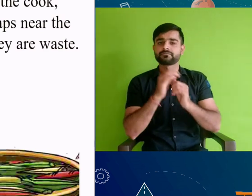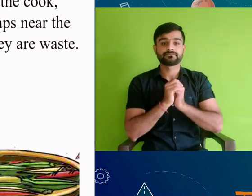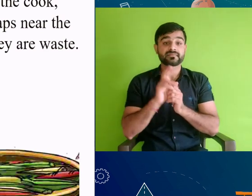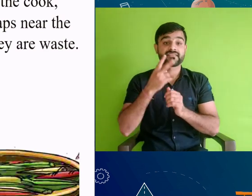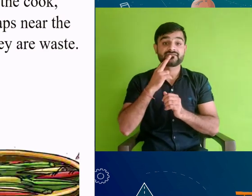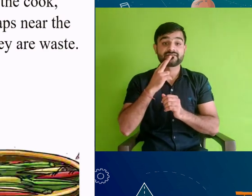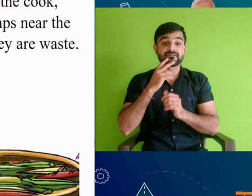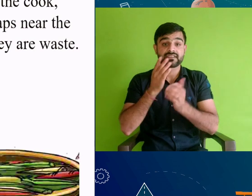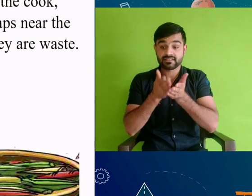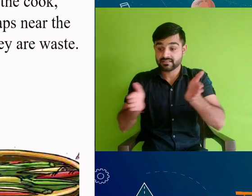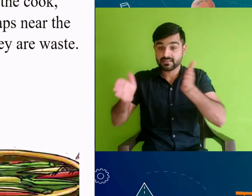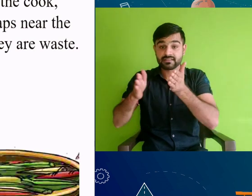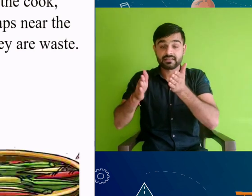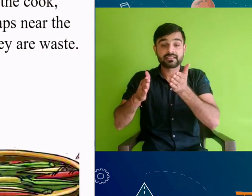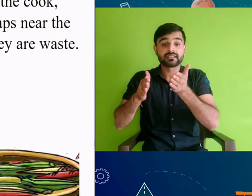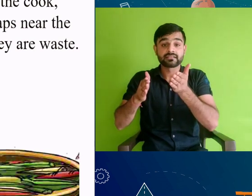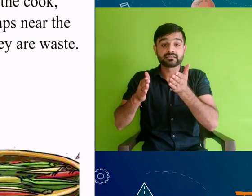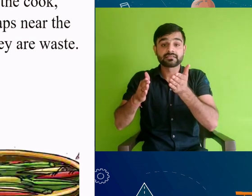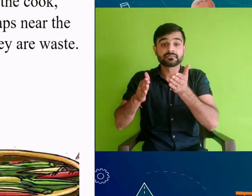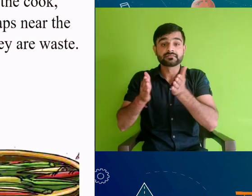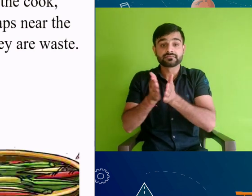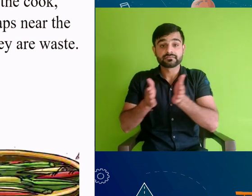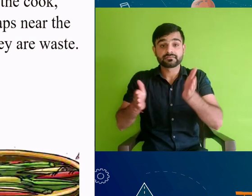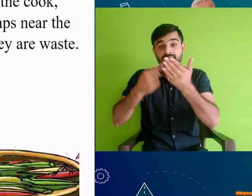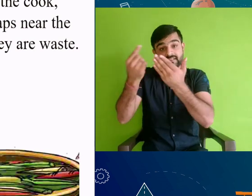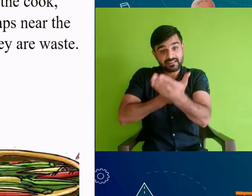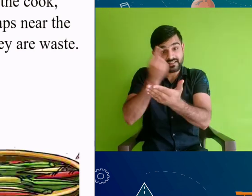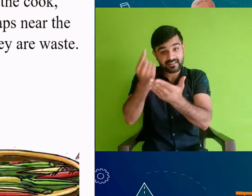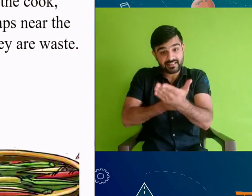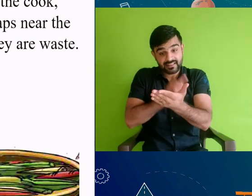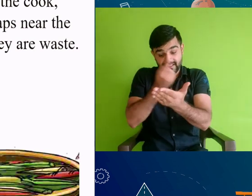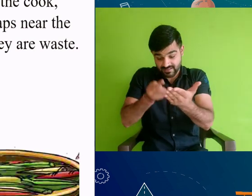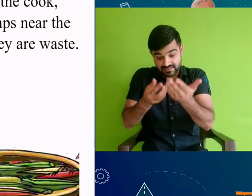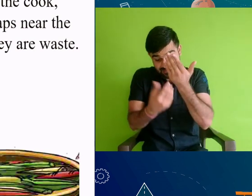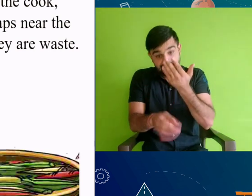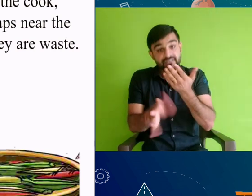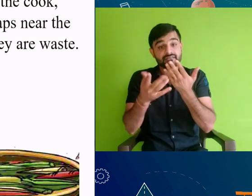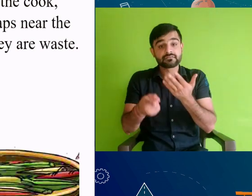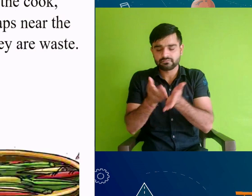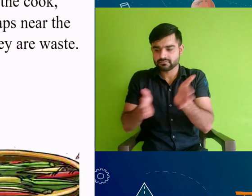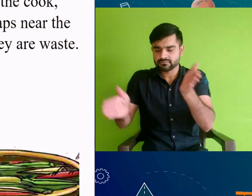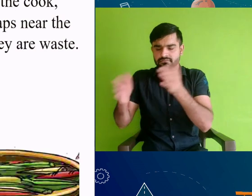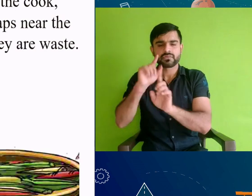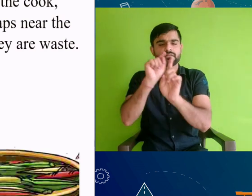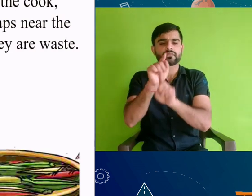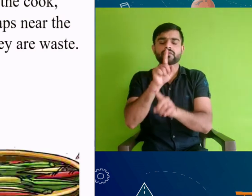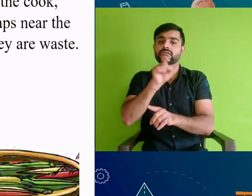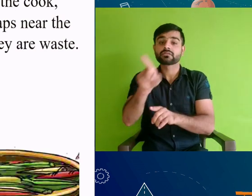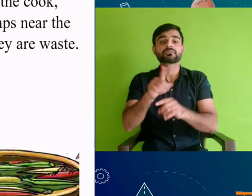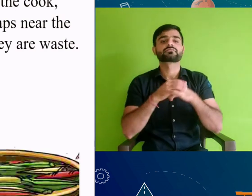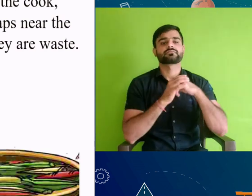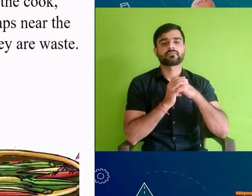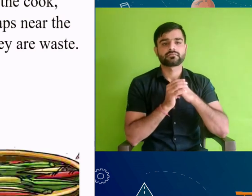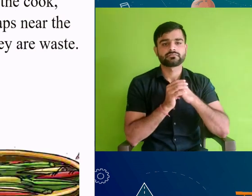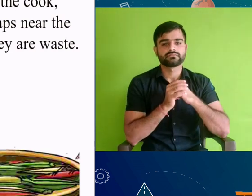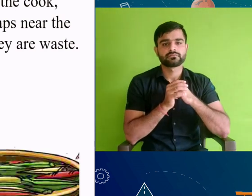के बास्केट थे जिसमें छिलके रखे हुए थे कुक ने, उसको पॉइंट करते हुए कुक से पूछा